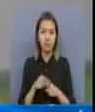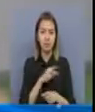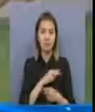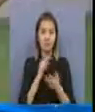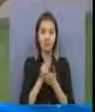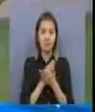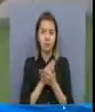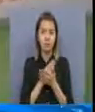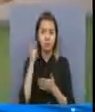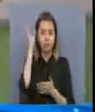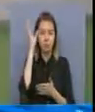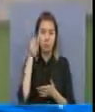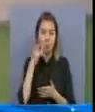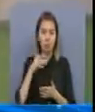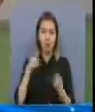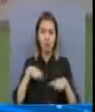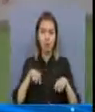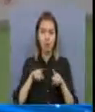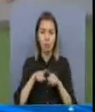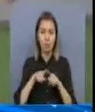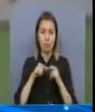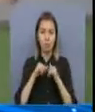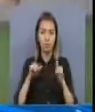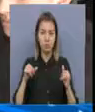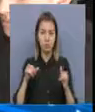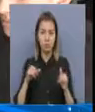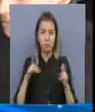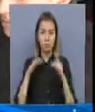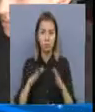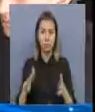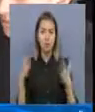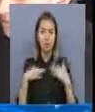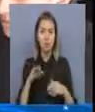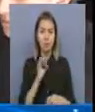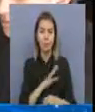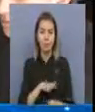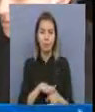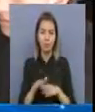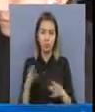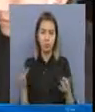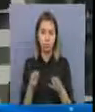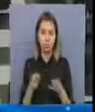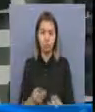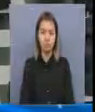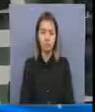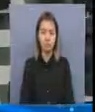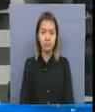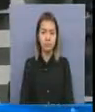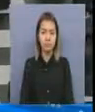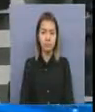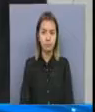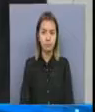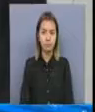білім мазмұны оқушылардың теориялық білімі мен тәжірибесін ұштастыруға, оқу процесі мен демалысын тиімді үйлестіруге бағытталған. Ауғанбек Мұнарбекұлы,